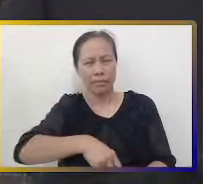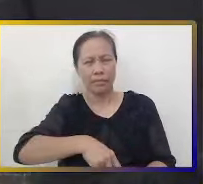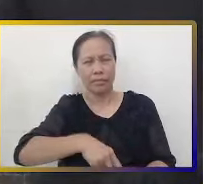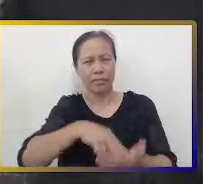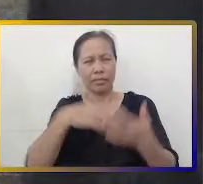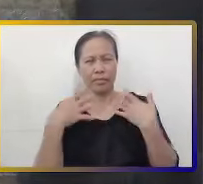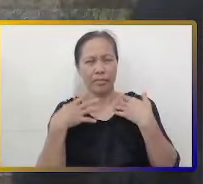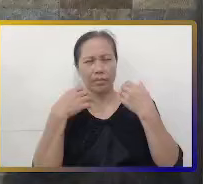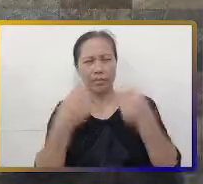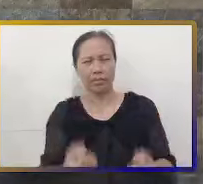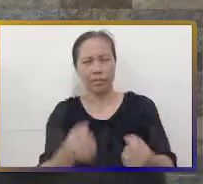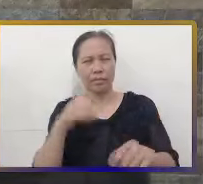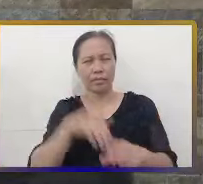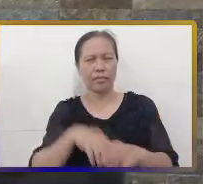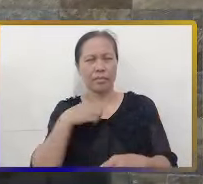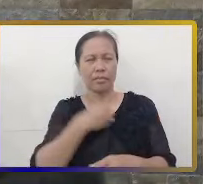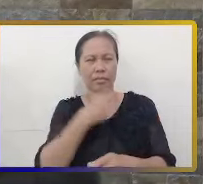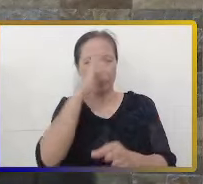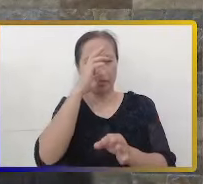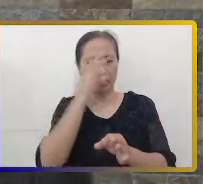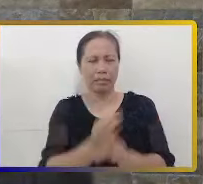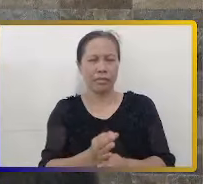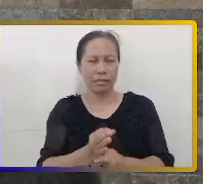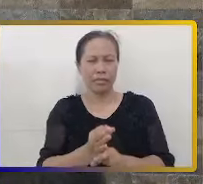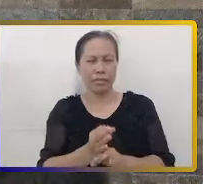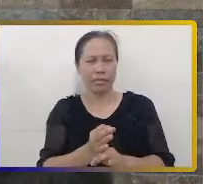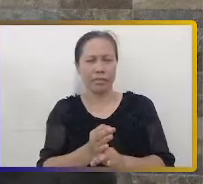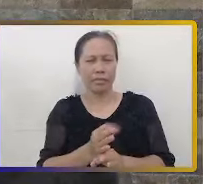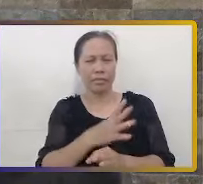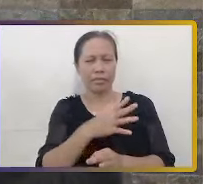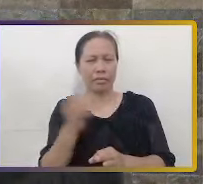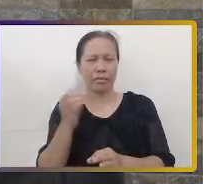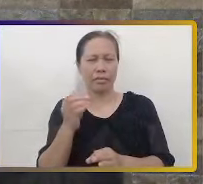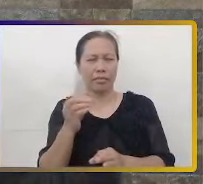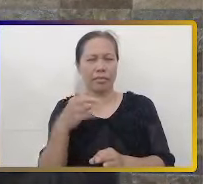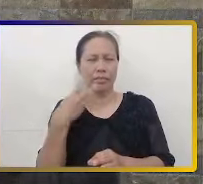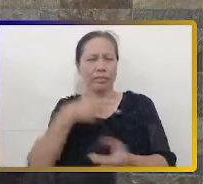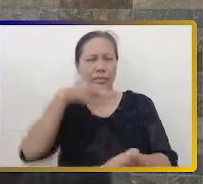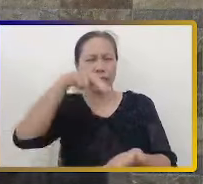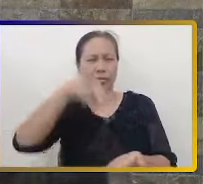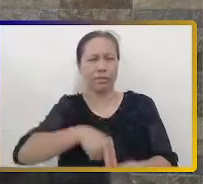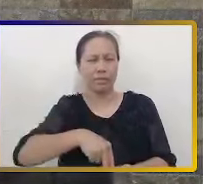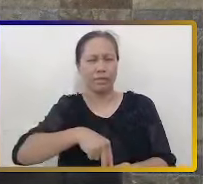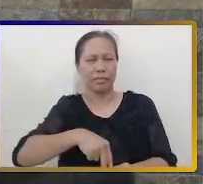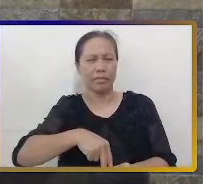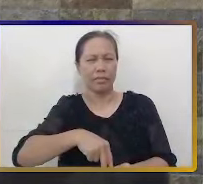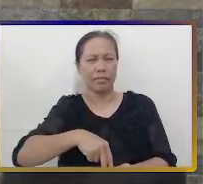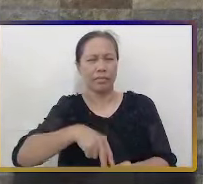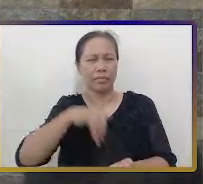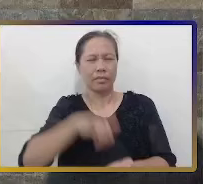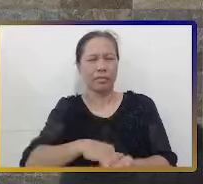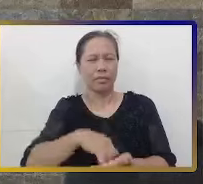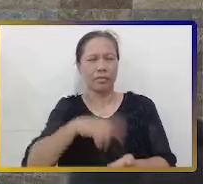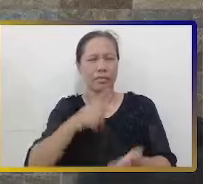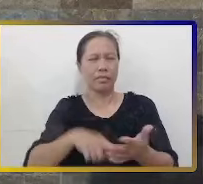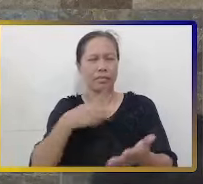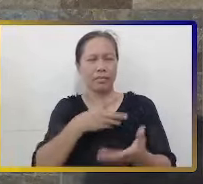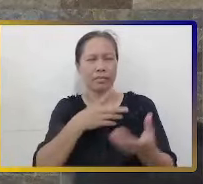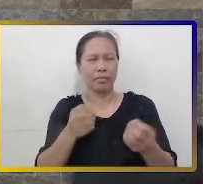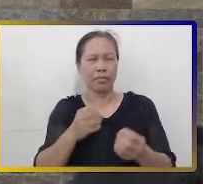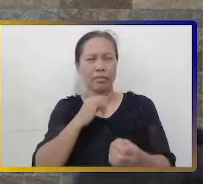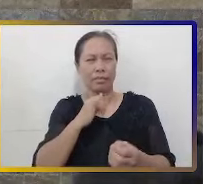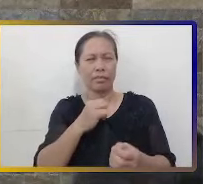our faith at paninindigan po namin na ang aming ginagawa ay kalugodlugod